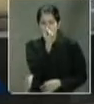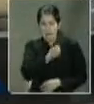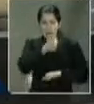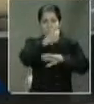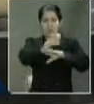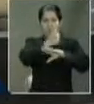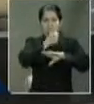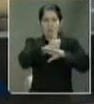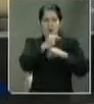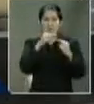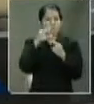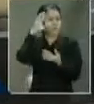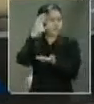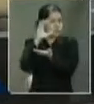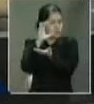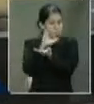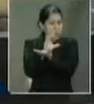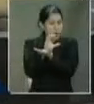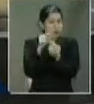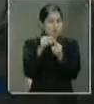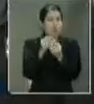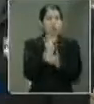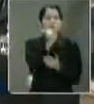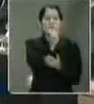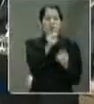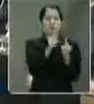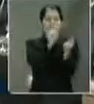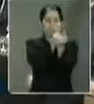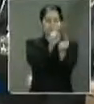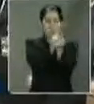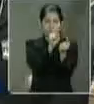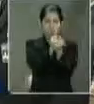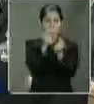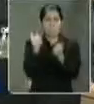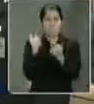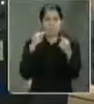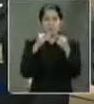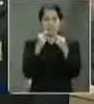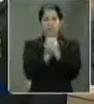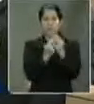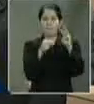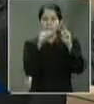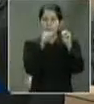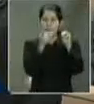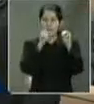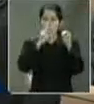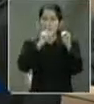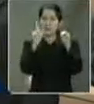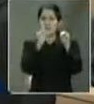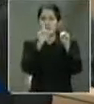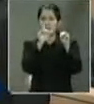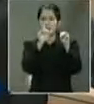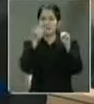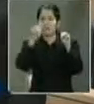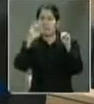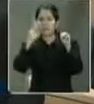วตั้งข้อหาอะไรท่านทราบไหมครับตามประมวลหมายยามาตรา116วงเล็บ1วงเล็บ3